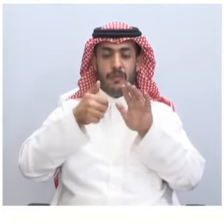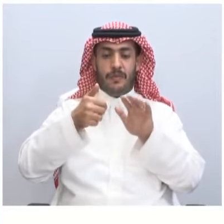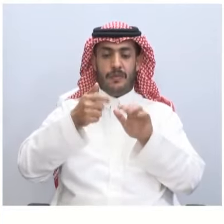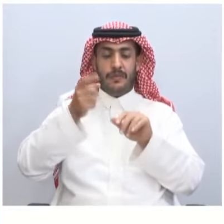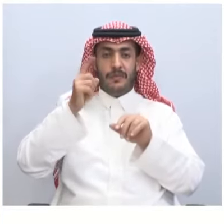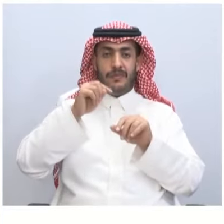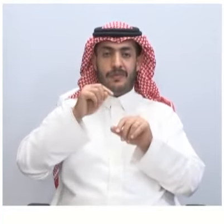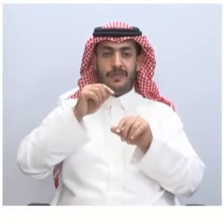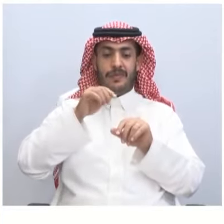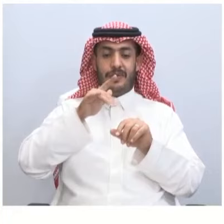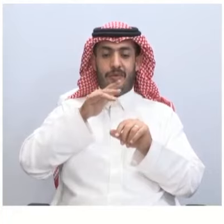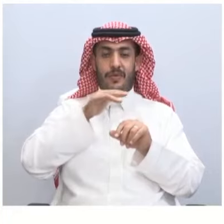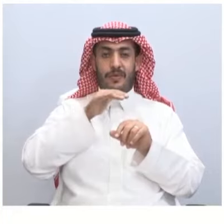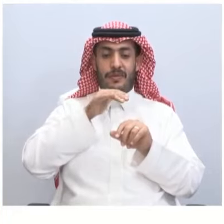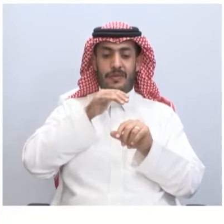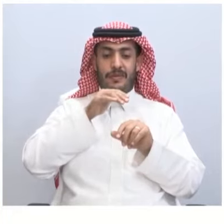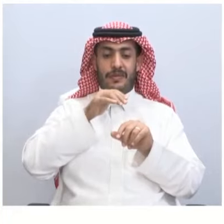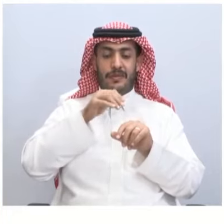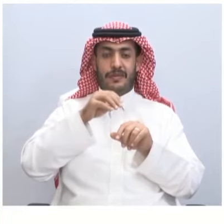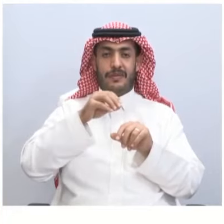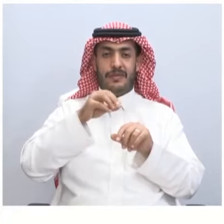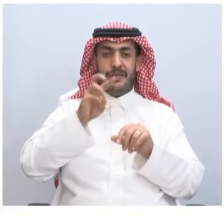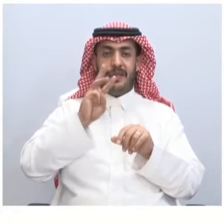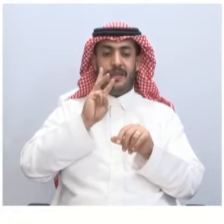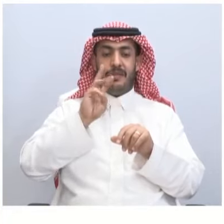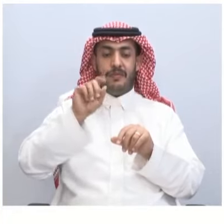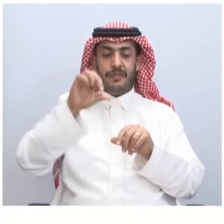مربع سلطنه عمان